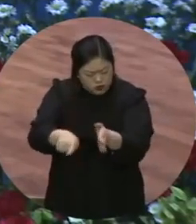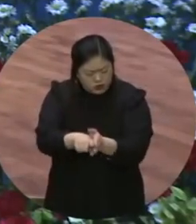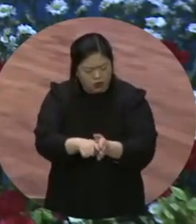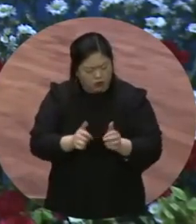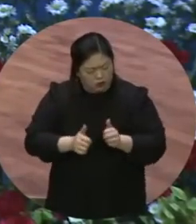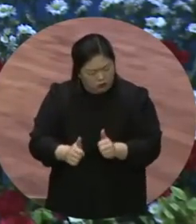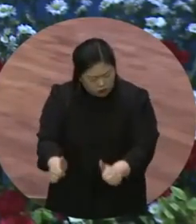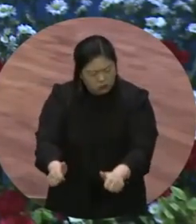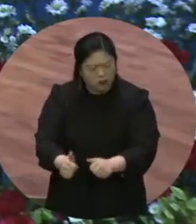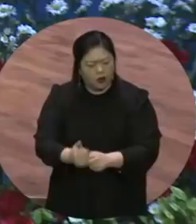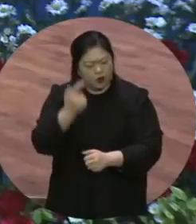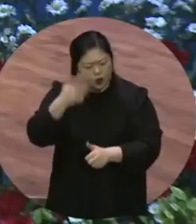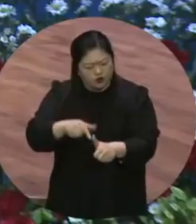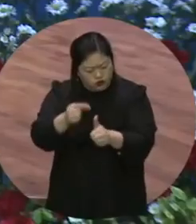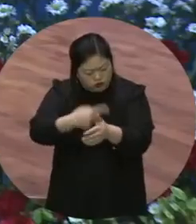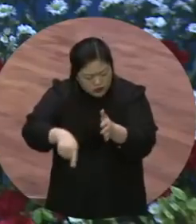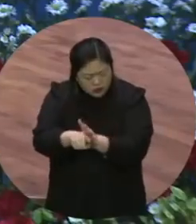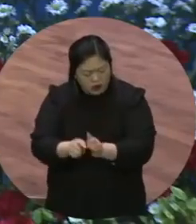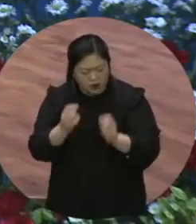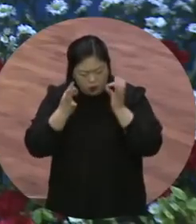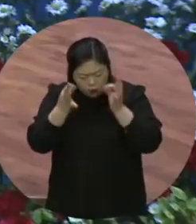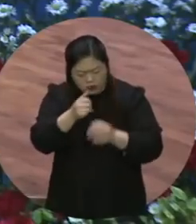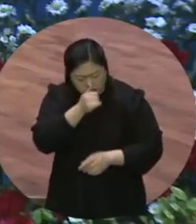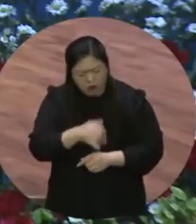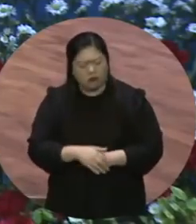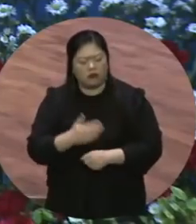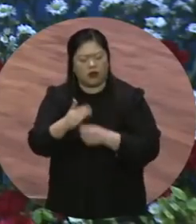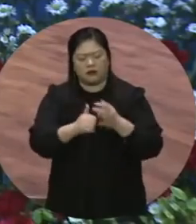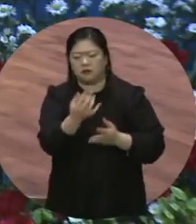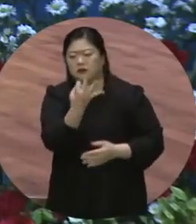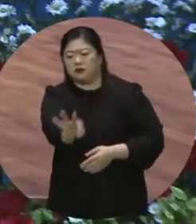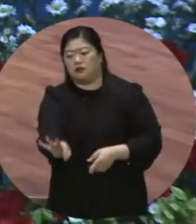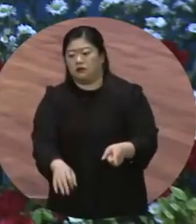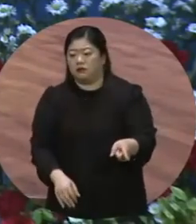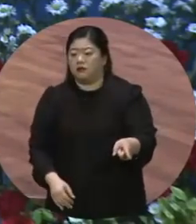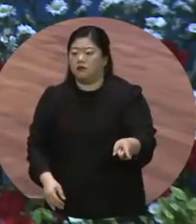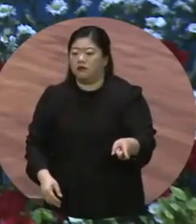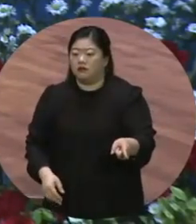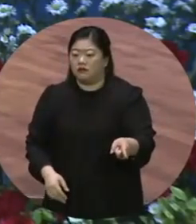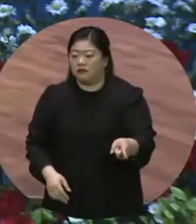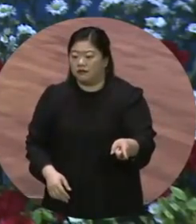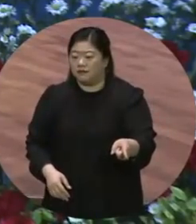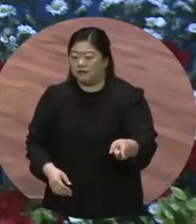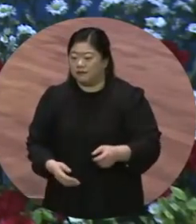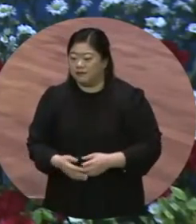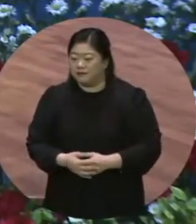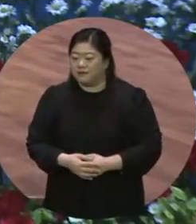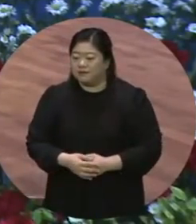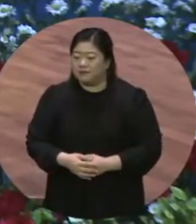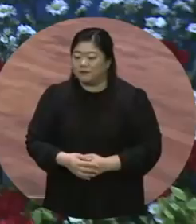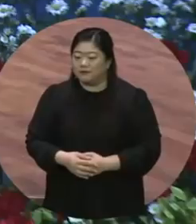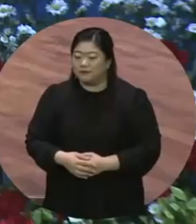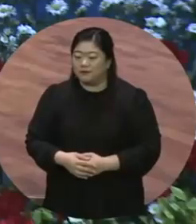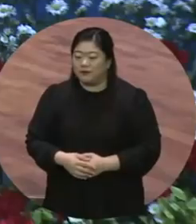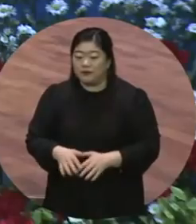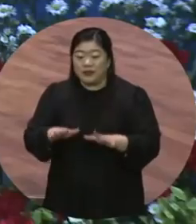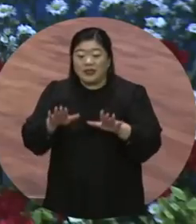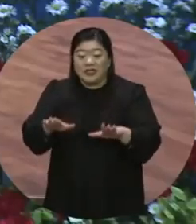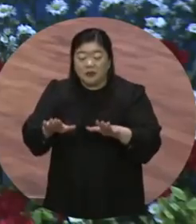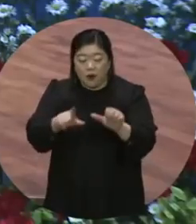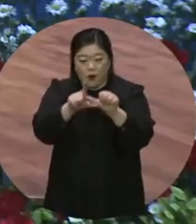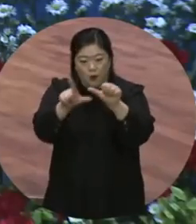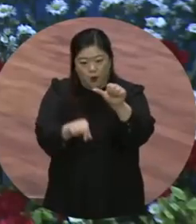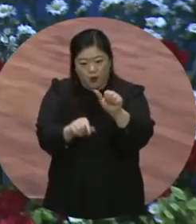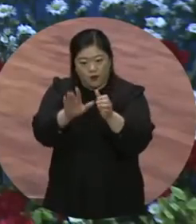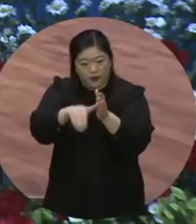하나님이 도와주시잖아요. 여러분이 기도하며 하는데 하나님 역사하지 않겠어요? 그러니까 꼭 여러분이 이번 기회에